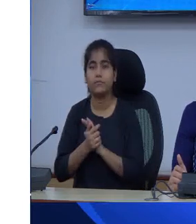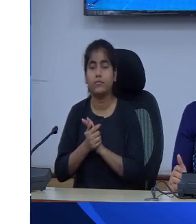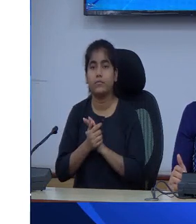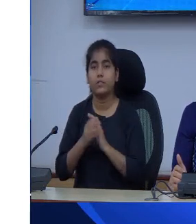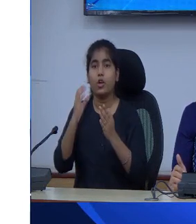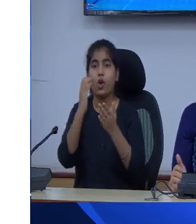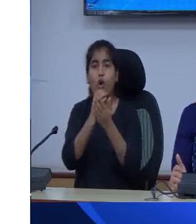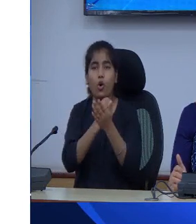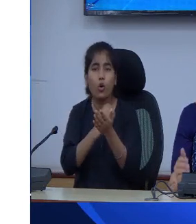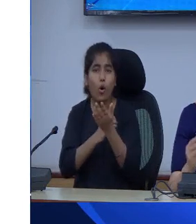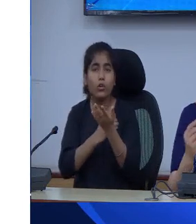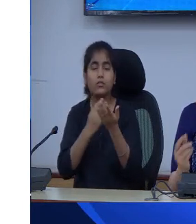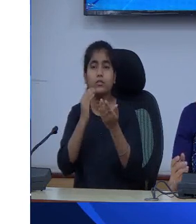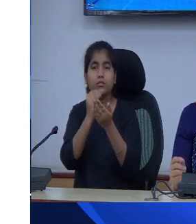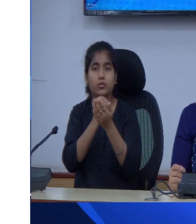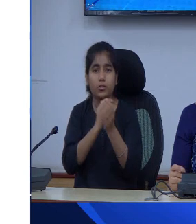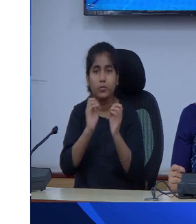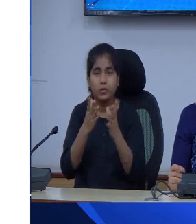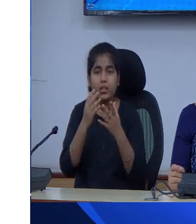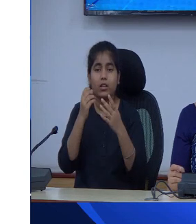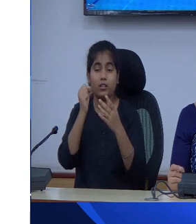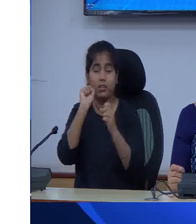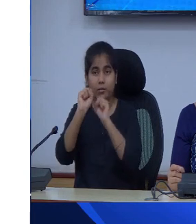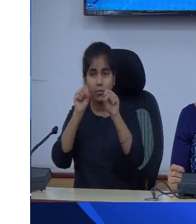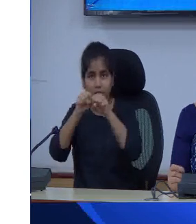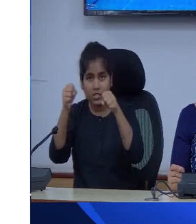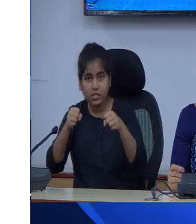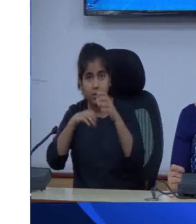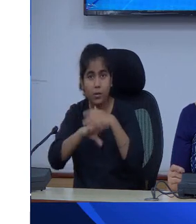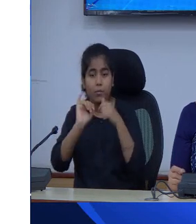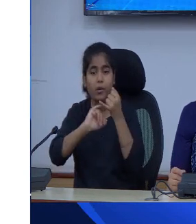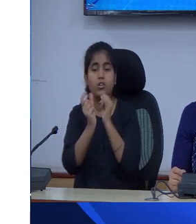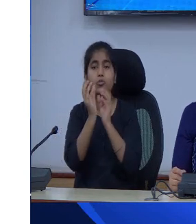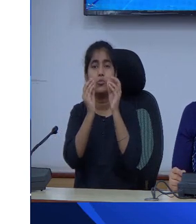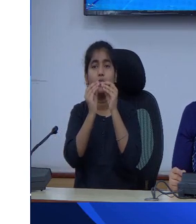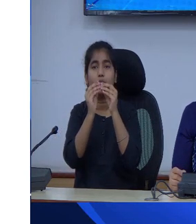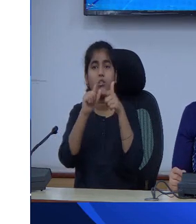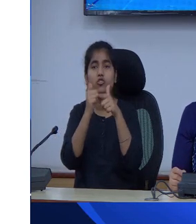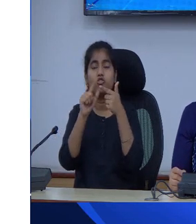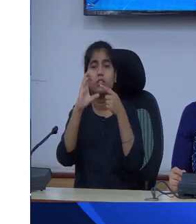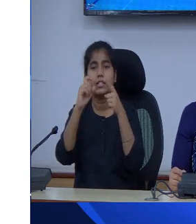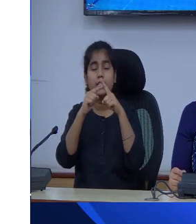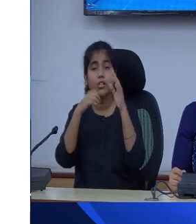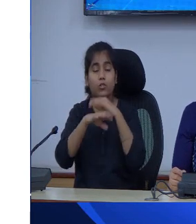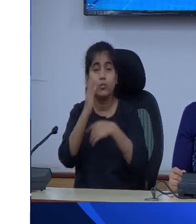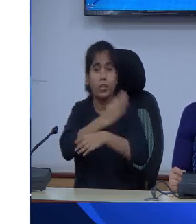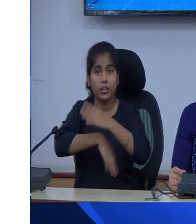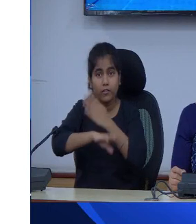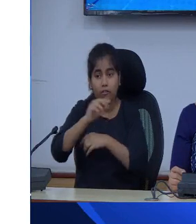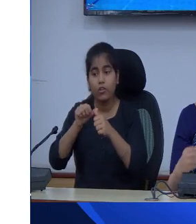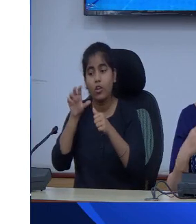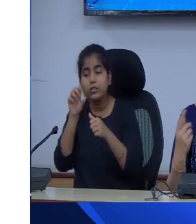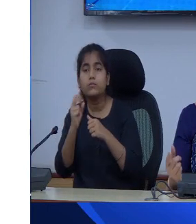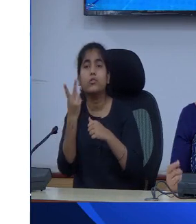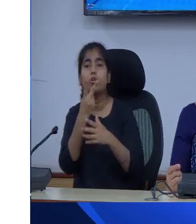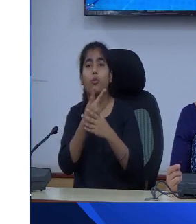है. कोर्स कंटेंट में आपने देखा होगा आपकी सिलेबस के अंदर जो सब्जेक्ट्स हैं उनके अंदर दिव्यांगता और सुगमता